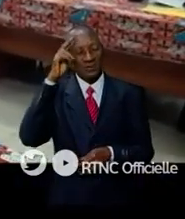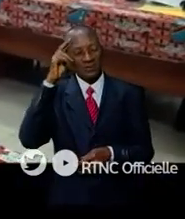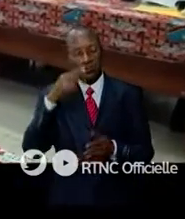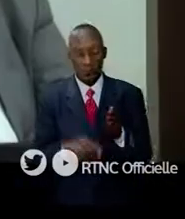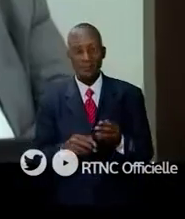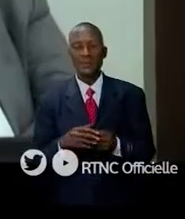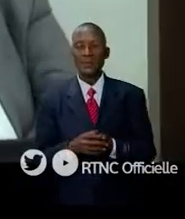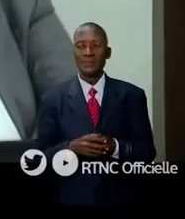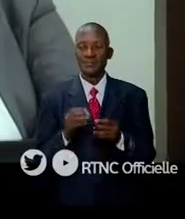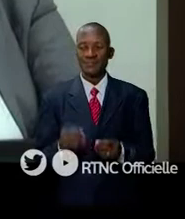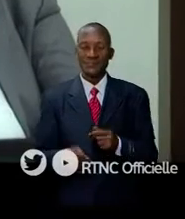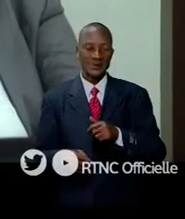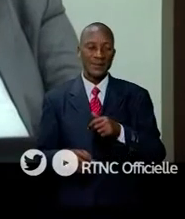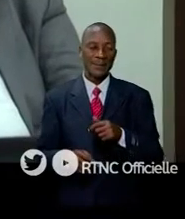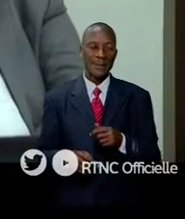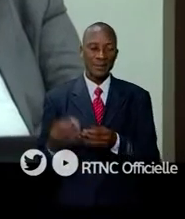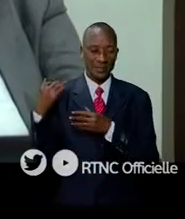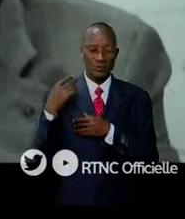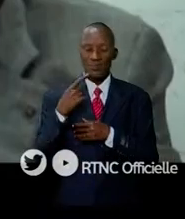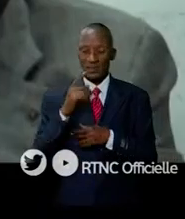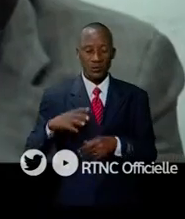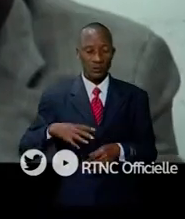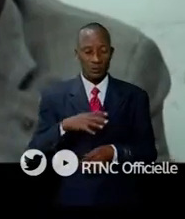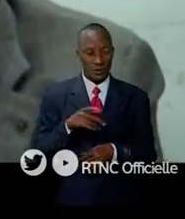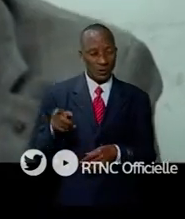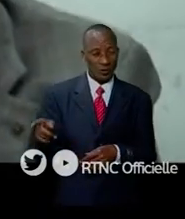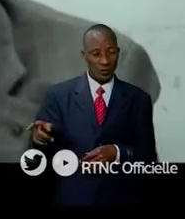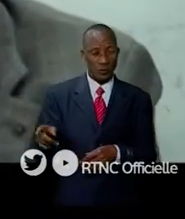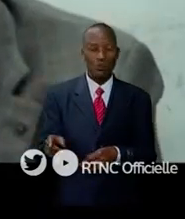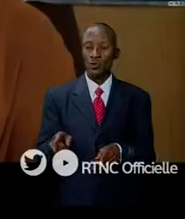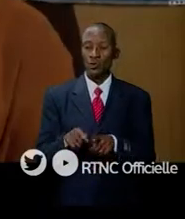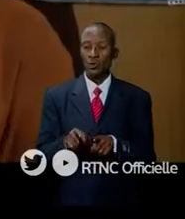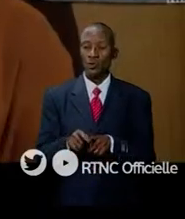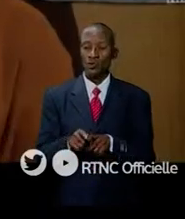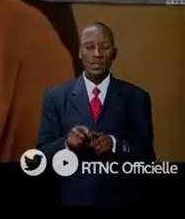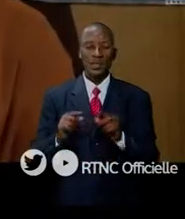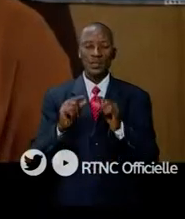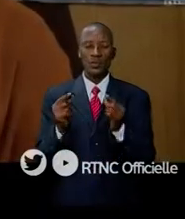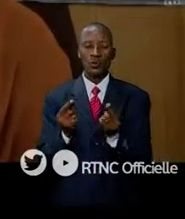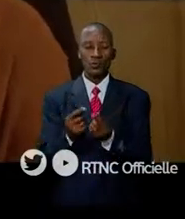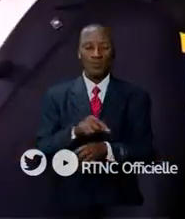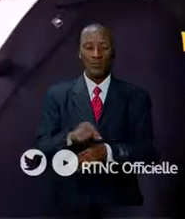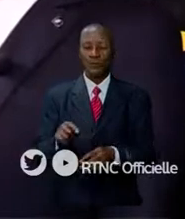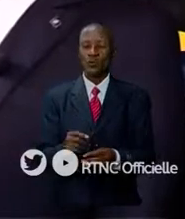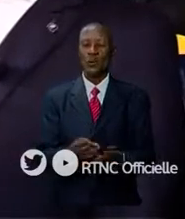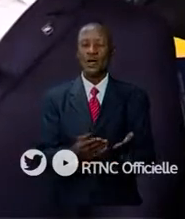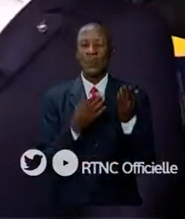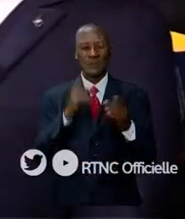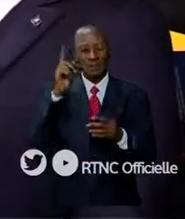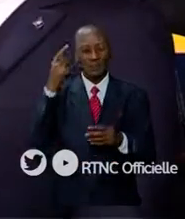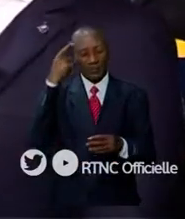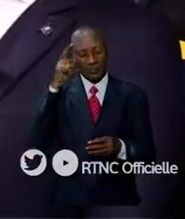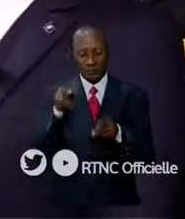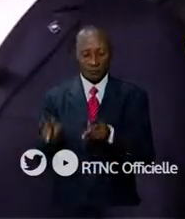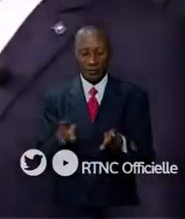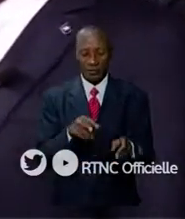reste néanmoins convaincu que la CENI demeure un acteur incontournable dans le processus de réformes électorales. Un des actes les plus attendus dans le